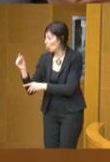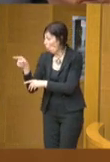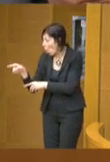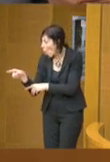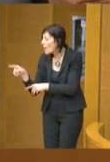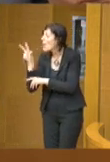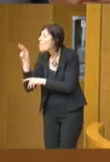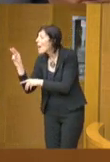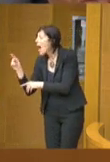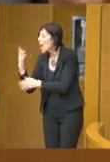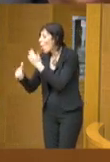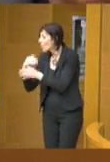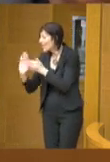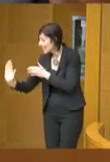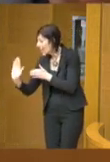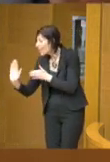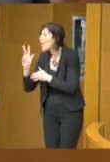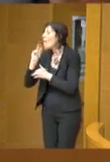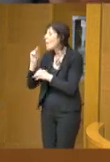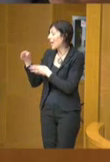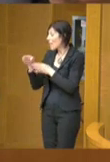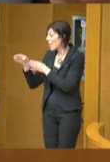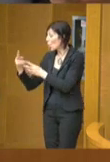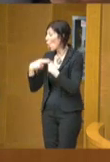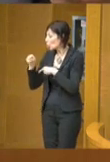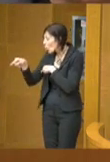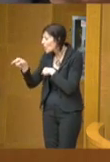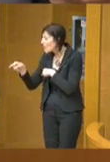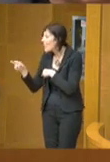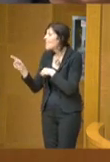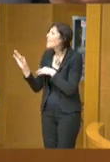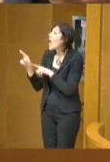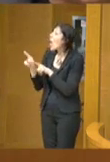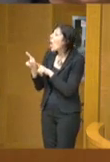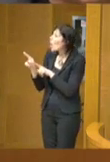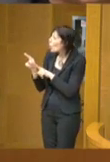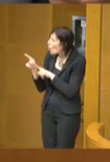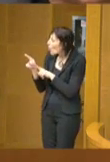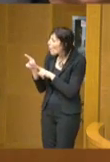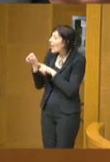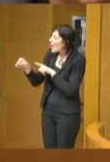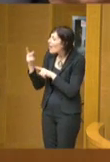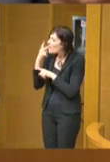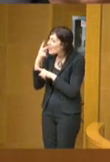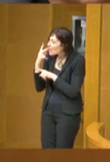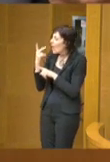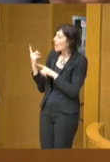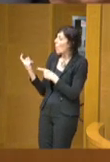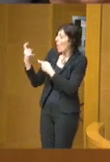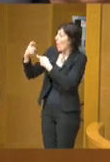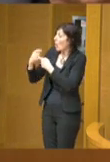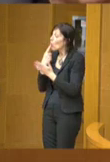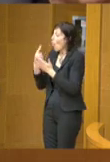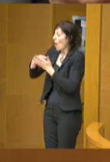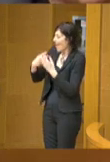della loro disabilità, del loro percorso di vita per arrivare ad un riallacciare questa vita in un nuovo progetto